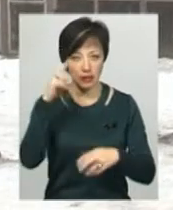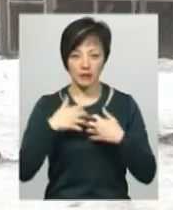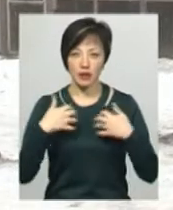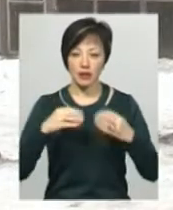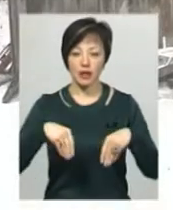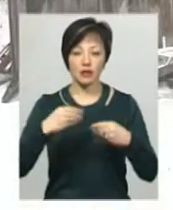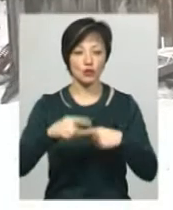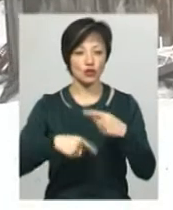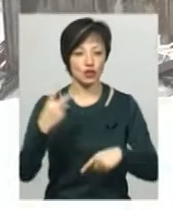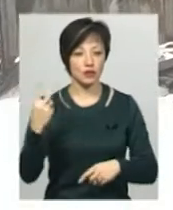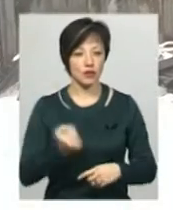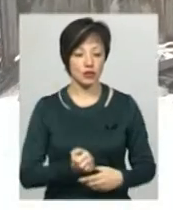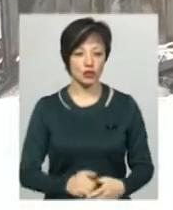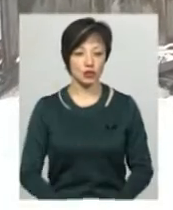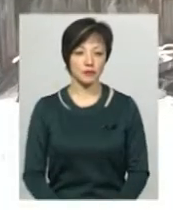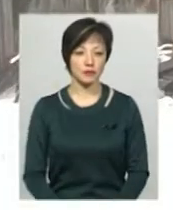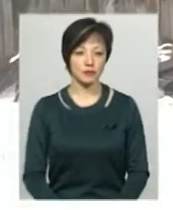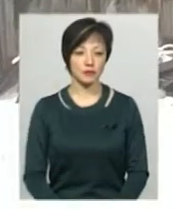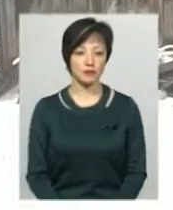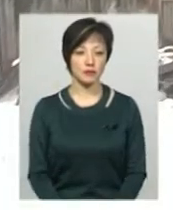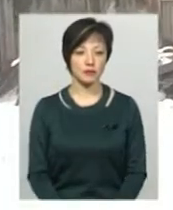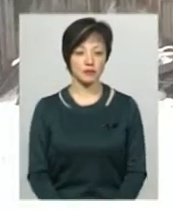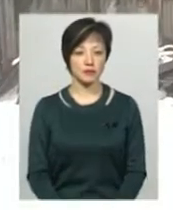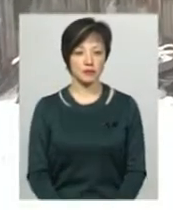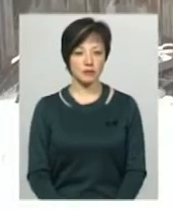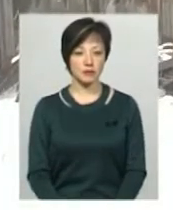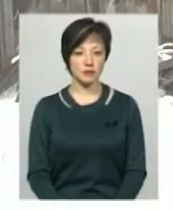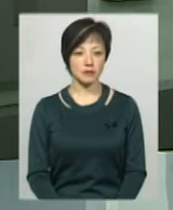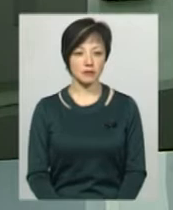нададуть через 2 тижні. Вікторія Бондар, Віктор Кривий, новини Поділля, Центр.